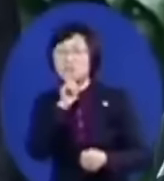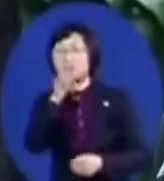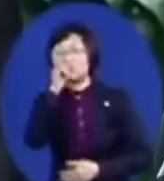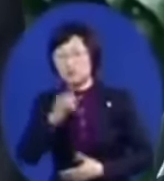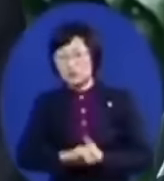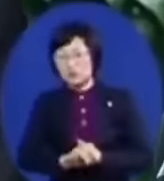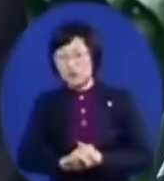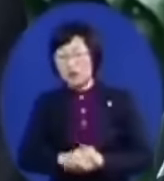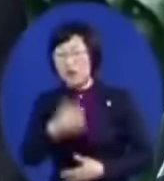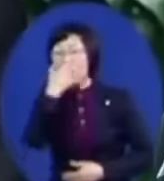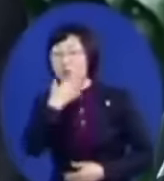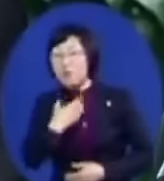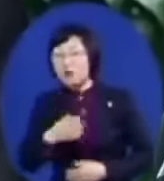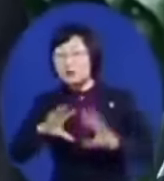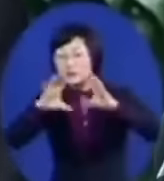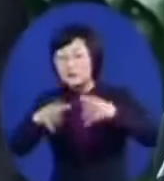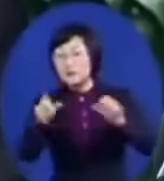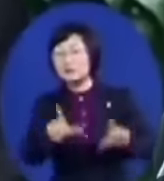동안 거부였습니다.